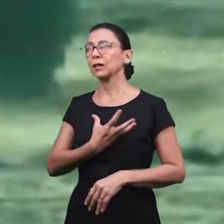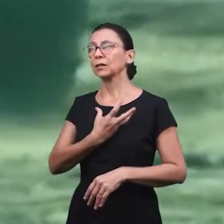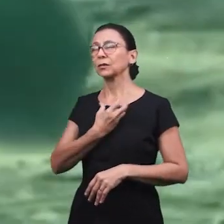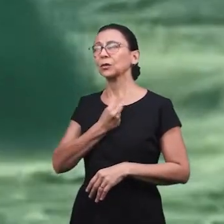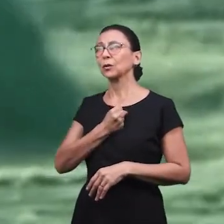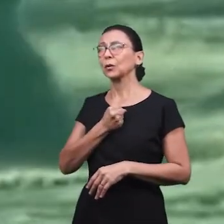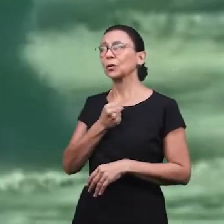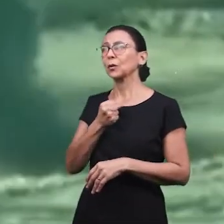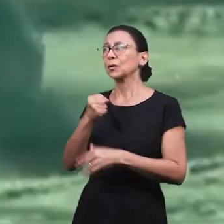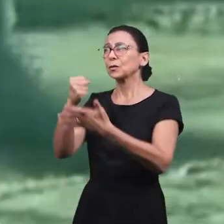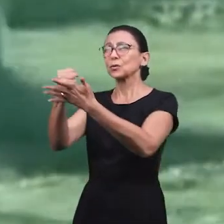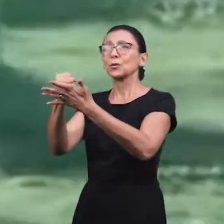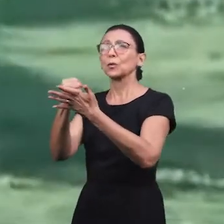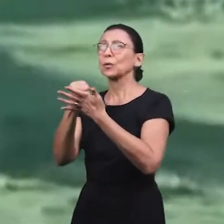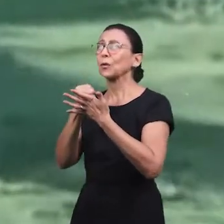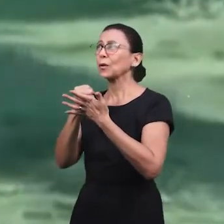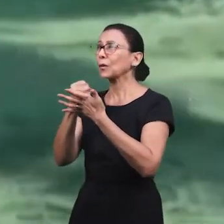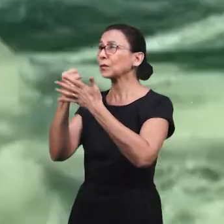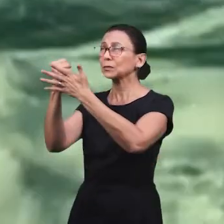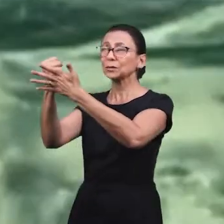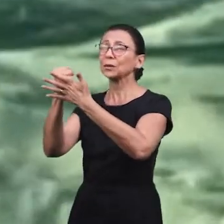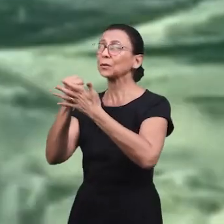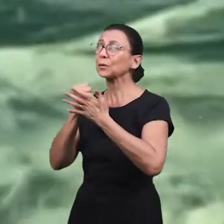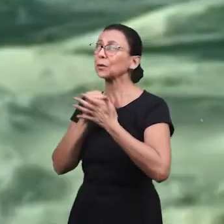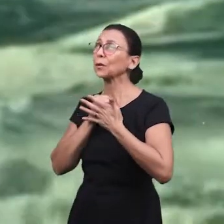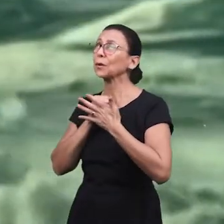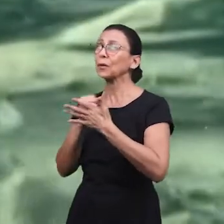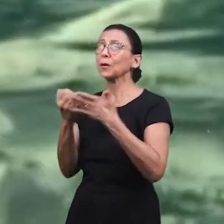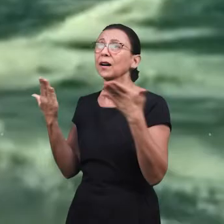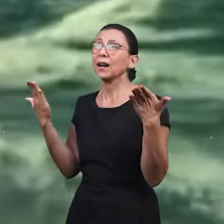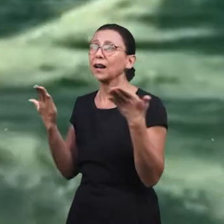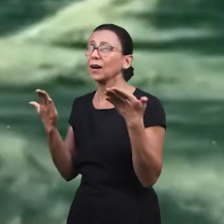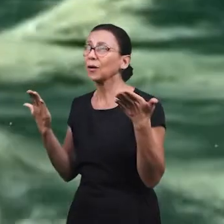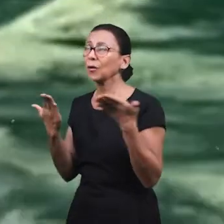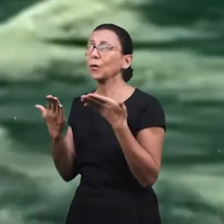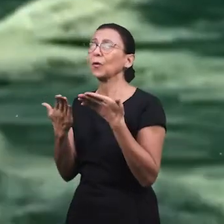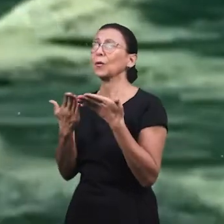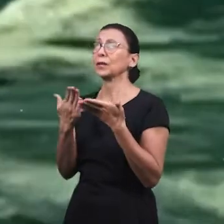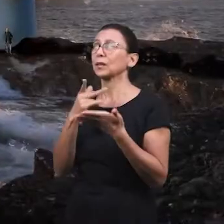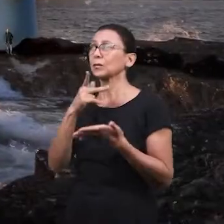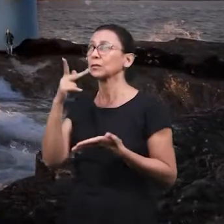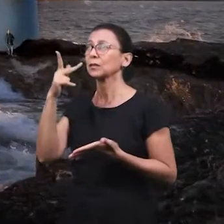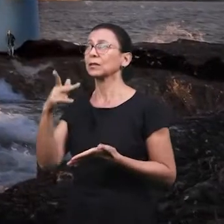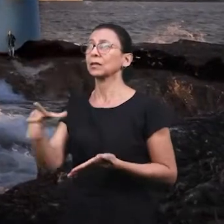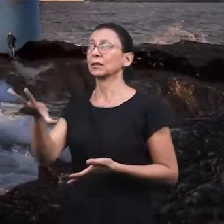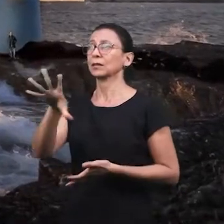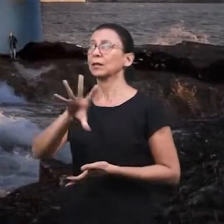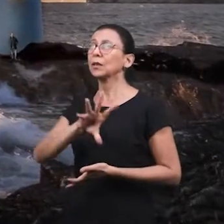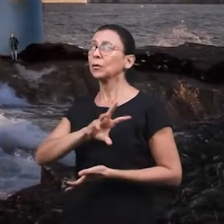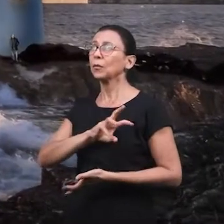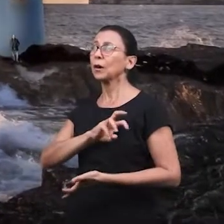Замедли, Спаситель, помоги мне любовью Своею,